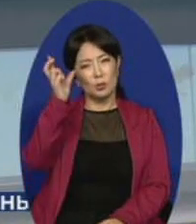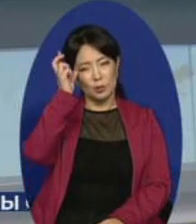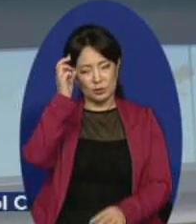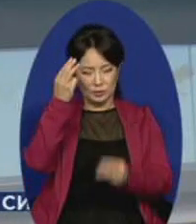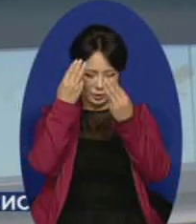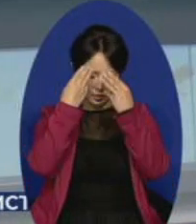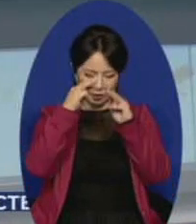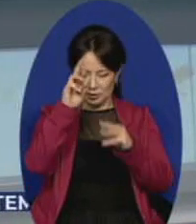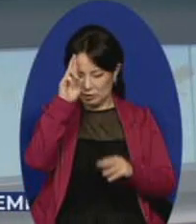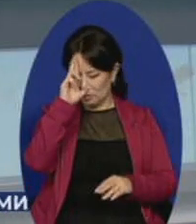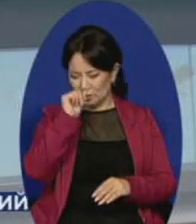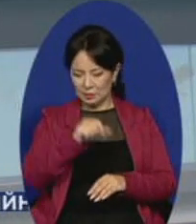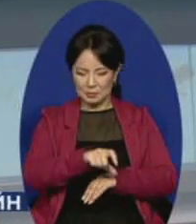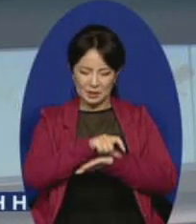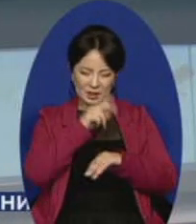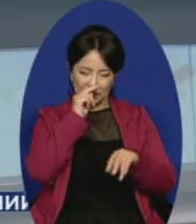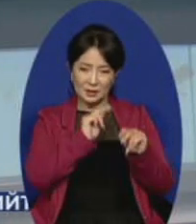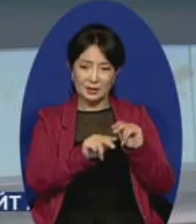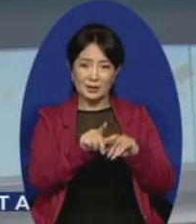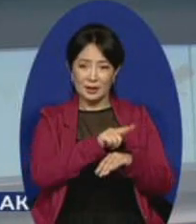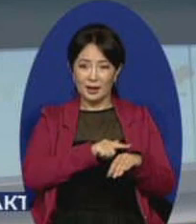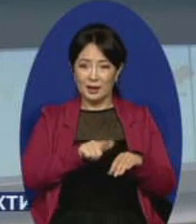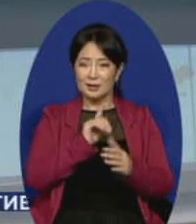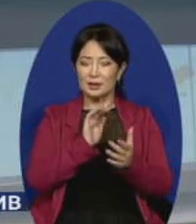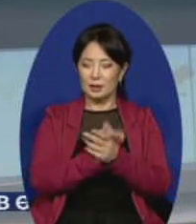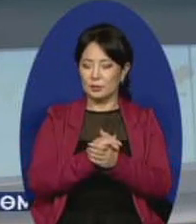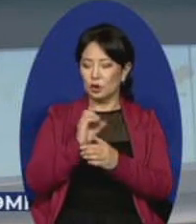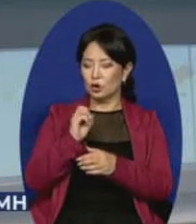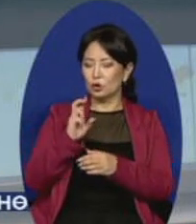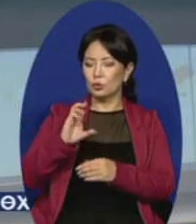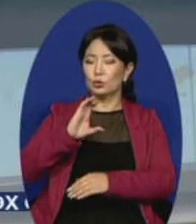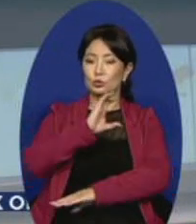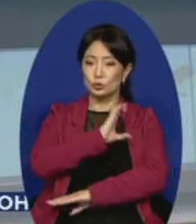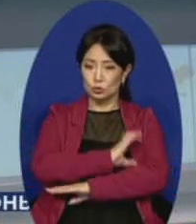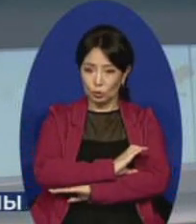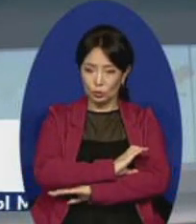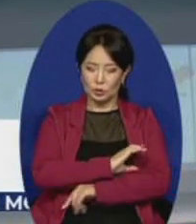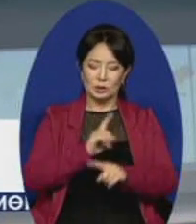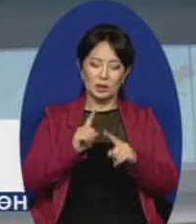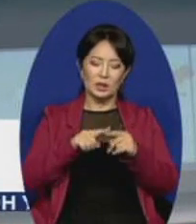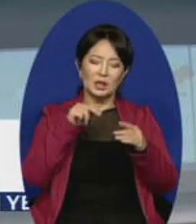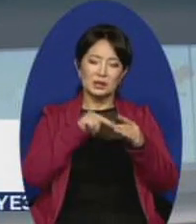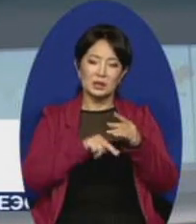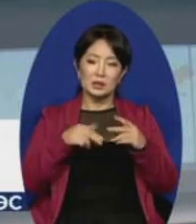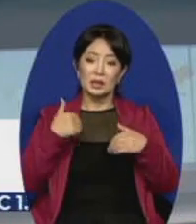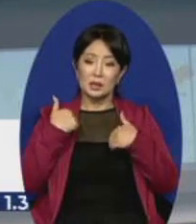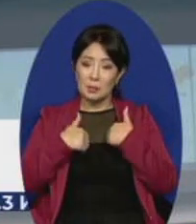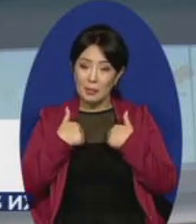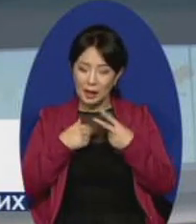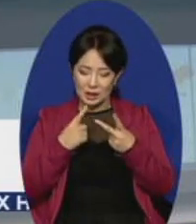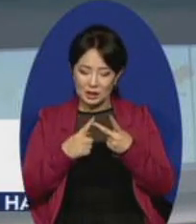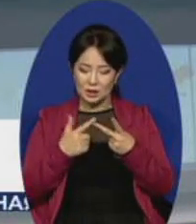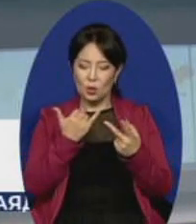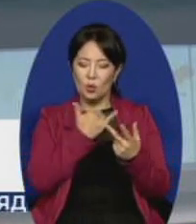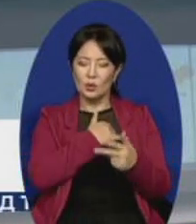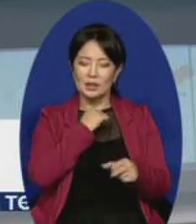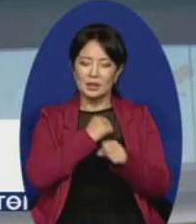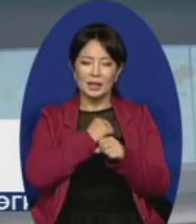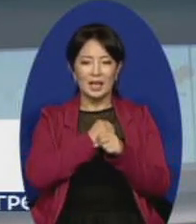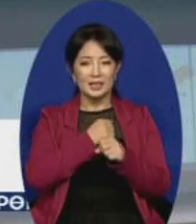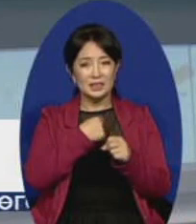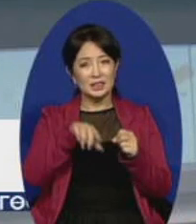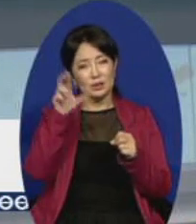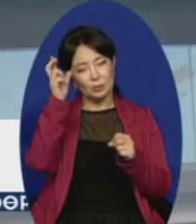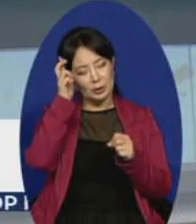Боловсролоо шинжлэх ухааны яам мэрэгжлийн хяналтын ерөнхий газартай хамтран ерөнхий боловсролын сургууль болон цэцэрлэгийн багш удирдах албан тушаалтнуудын